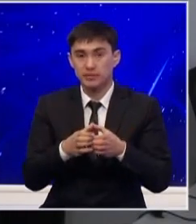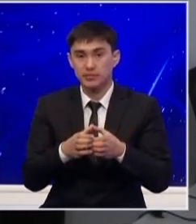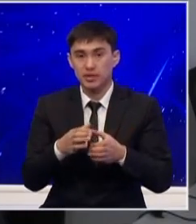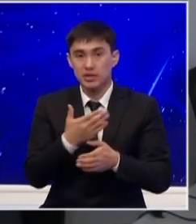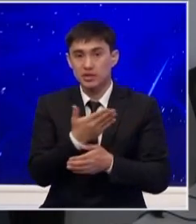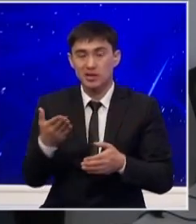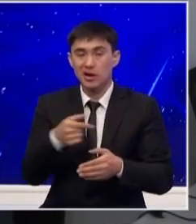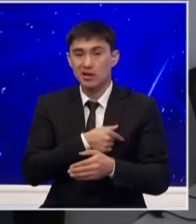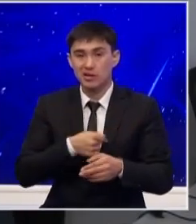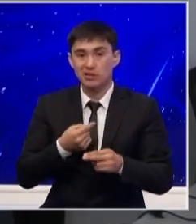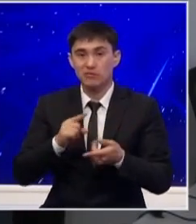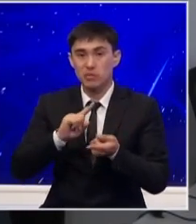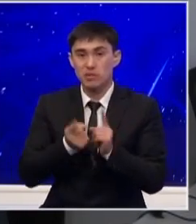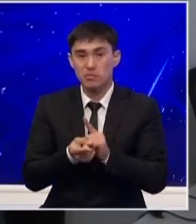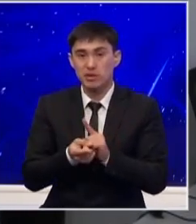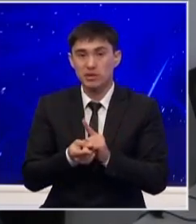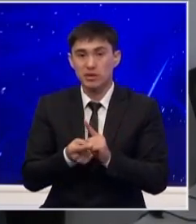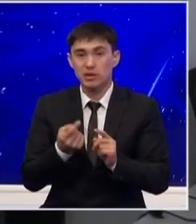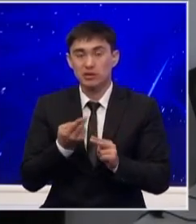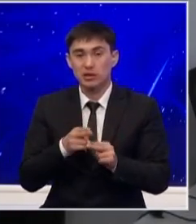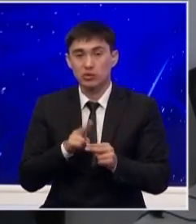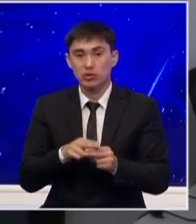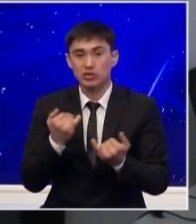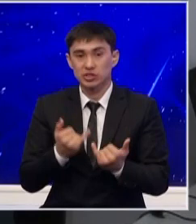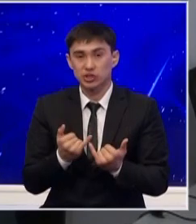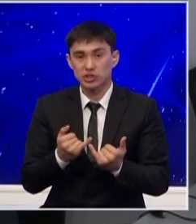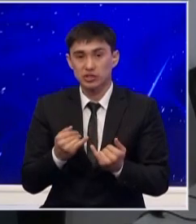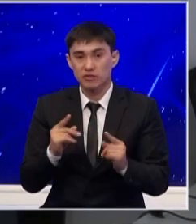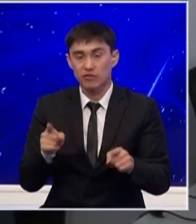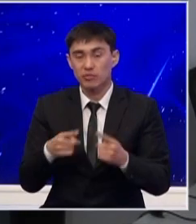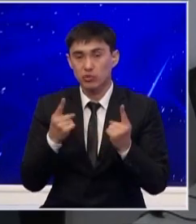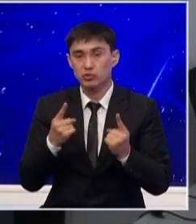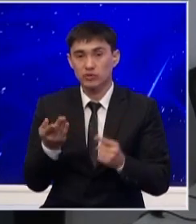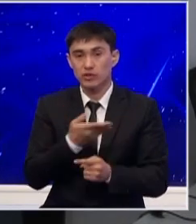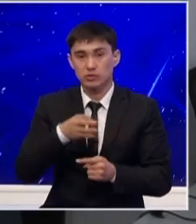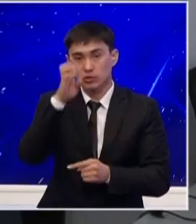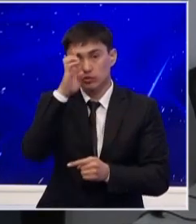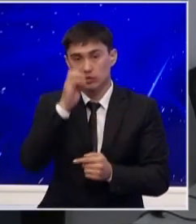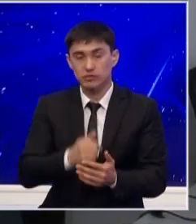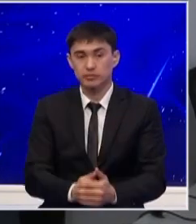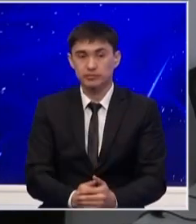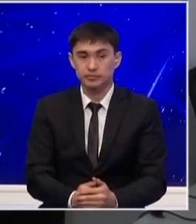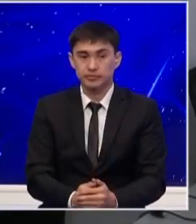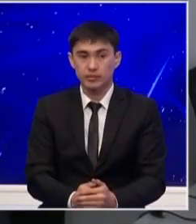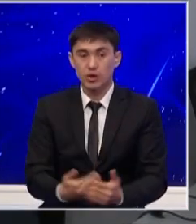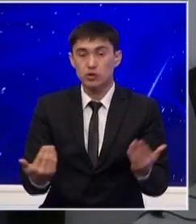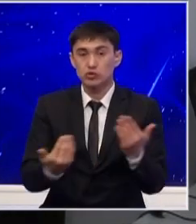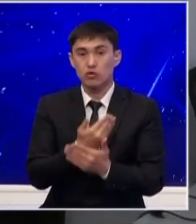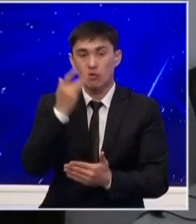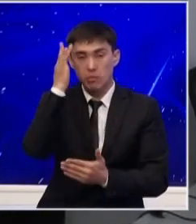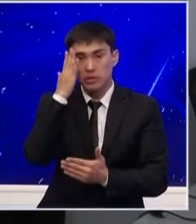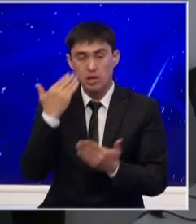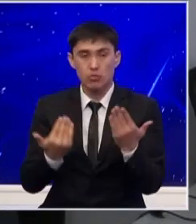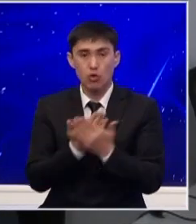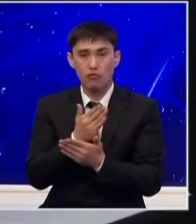тех агентов перемен, изменений, да, которые сейчас формируются в нашем государстве. С новым мышлением,